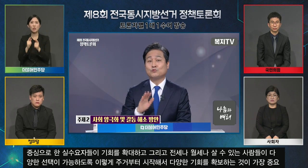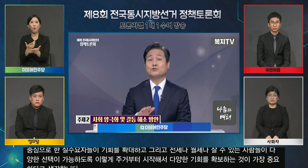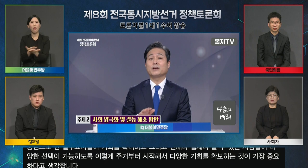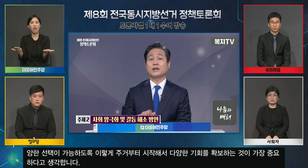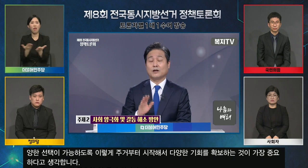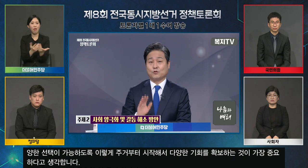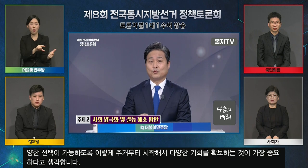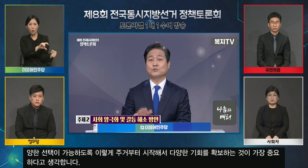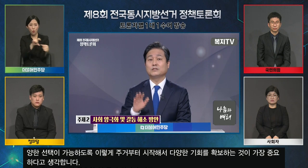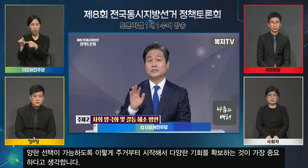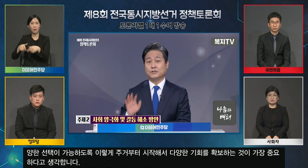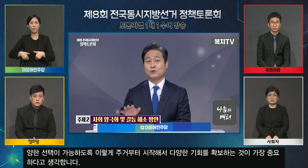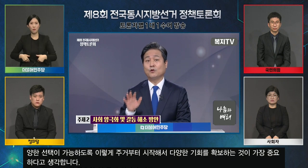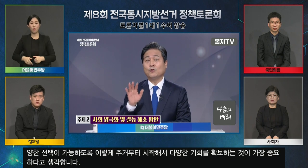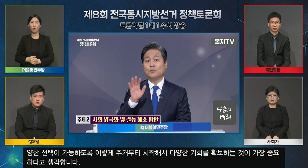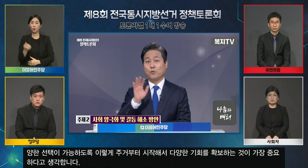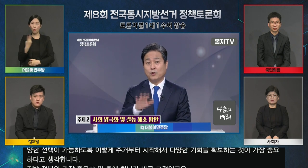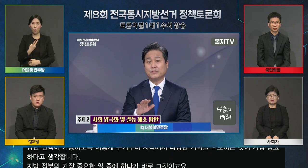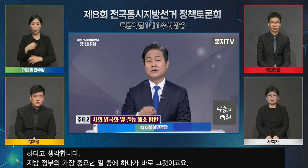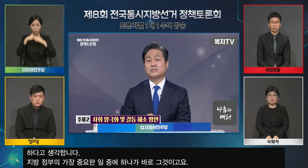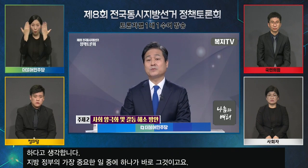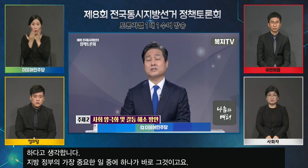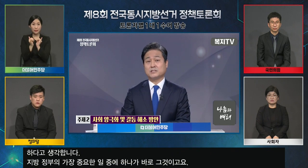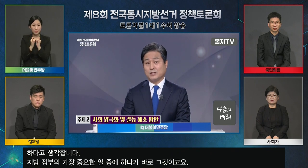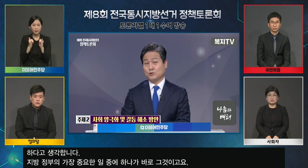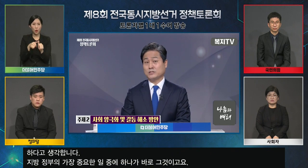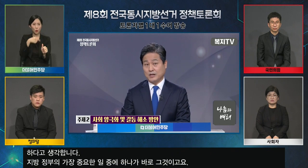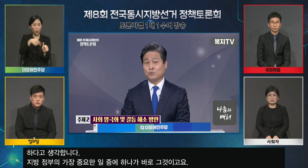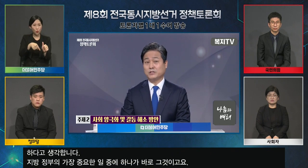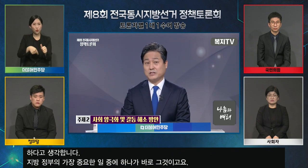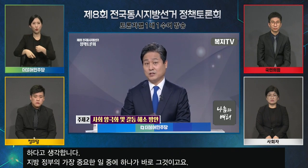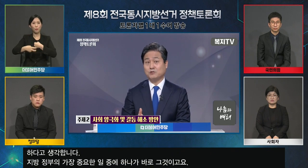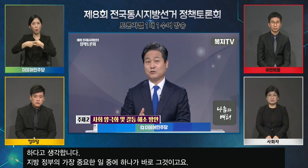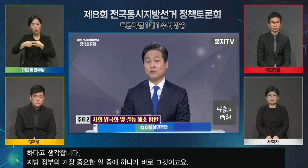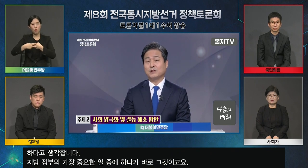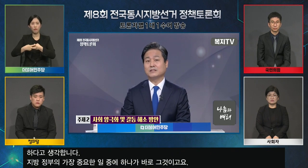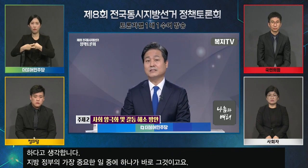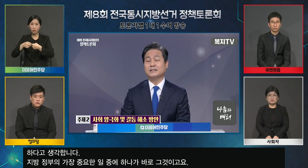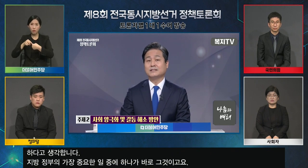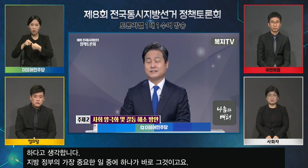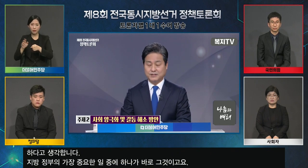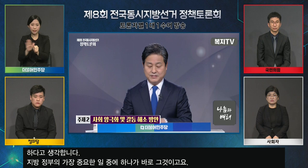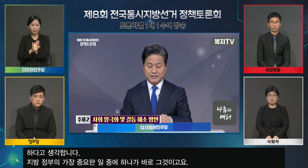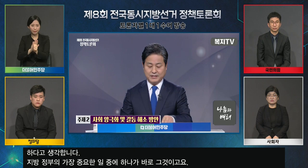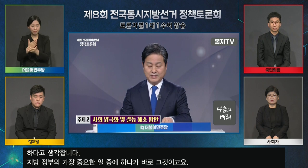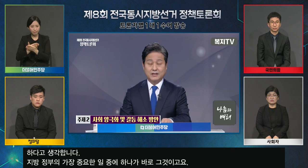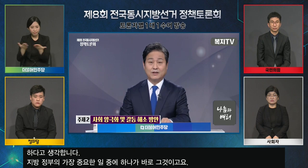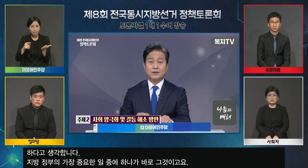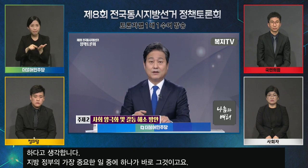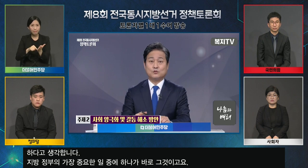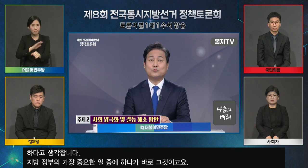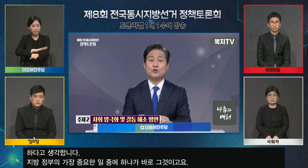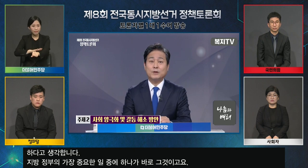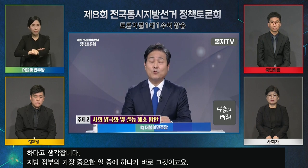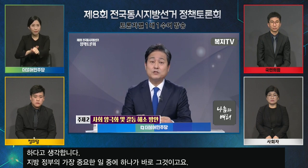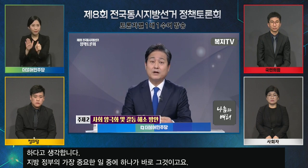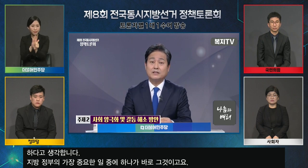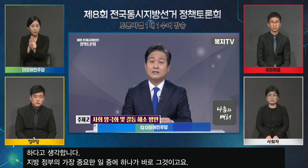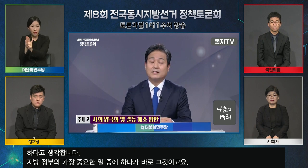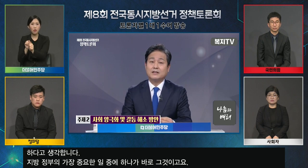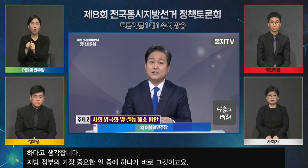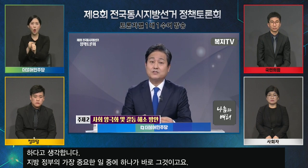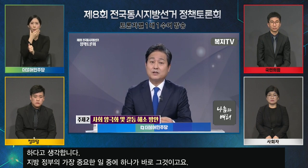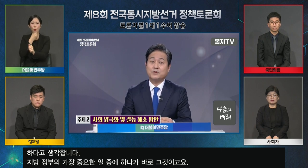누구에게나 교육, 의료, 보건, 서비스가 제공이 제대로 되도록 하는 그런 촘촘한